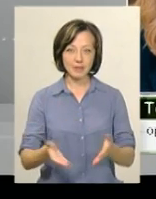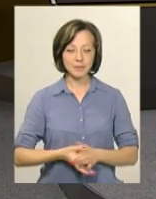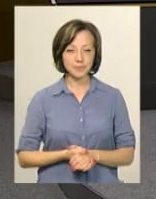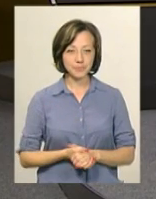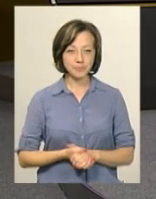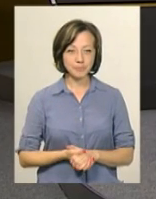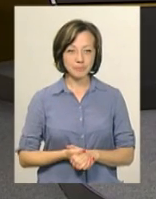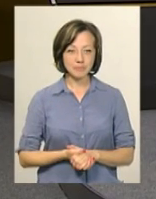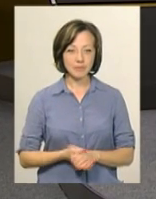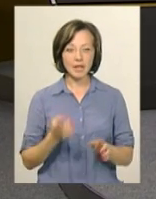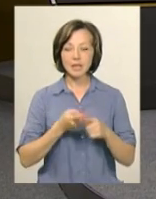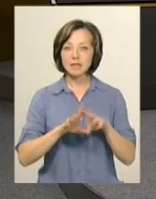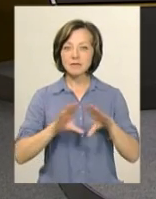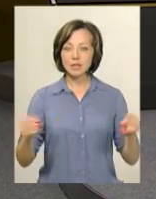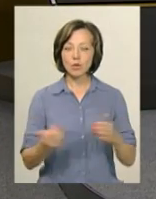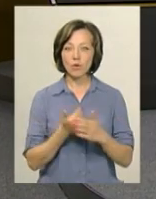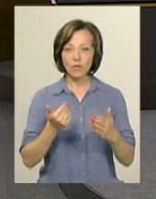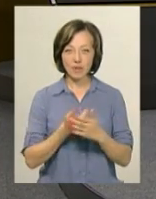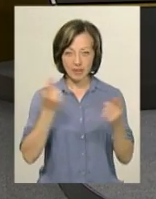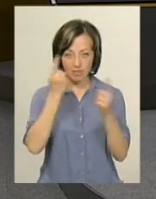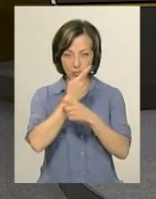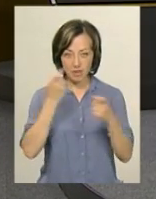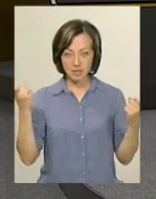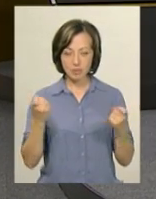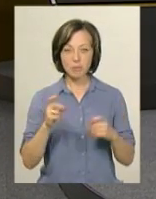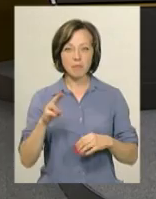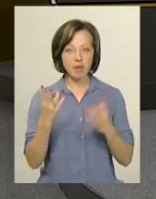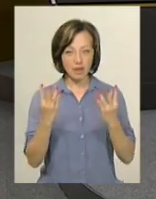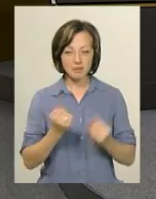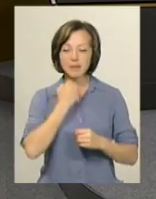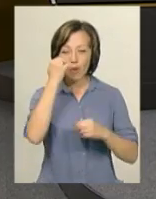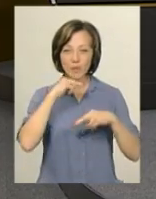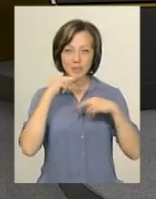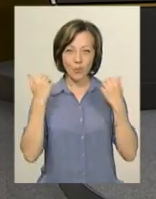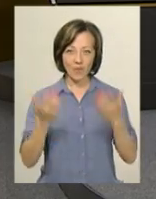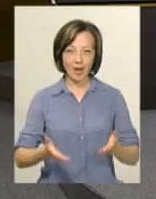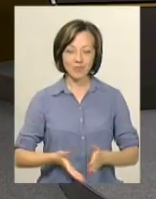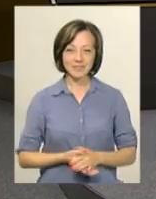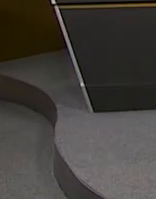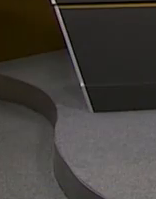Це всі новини інформаційного випуску п'ятниці. Дякуємо вам за увагу.